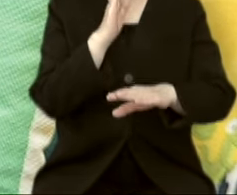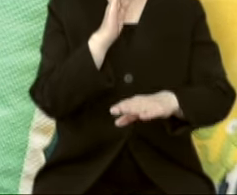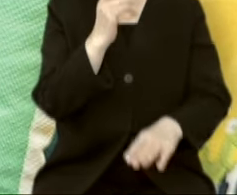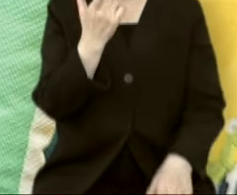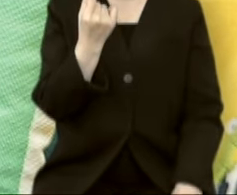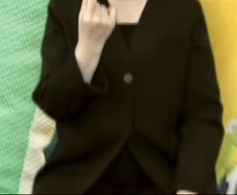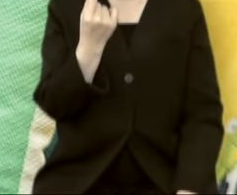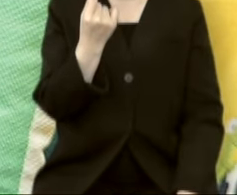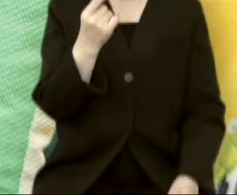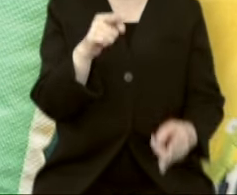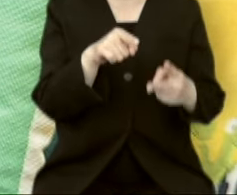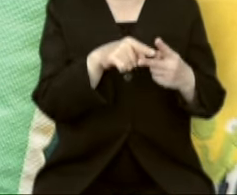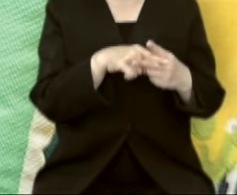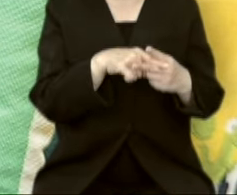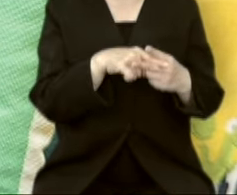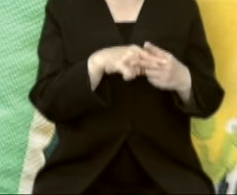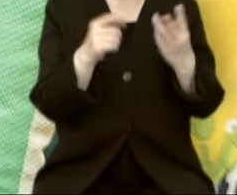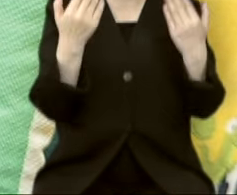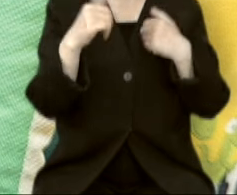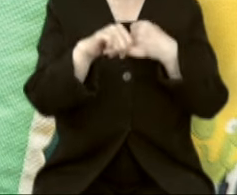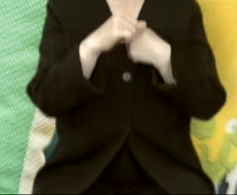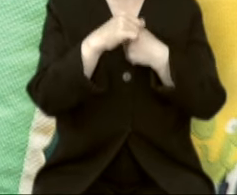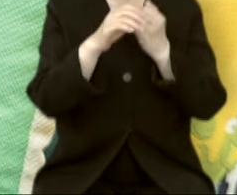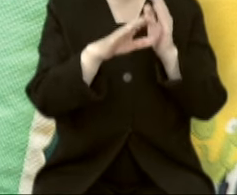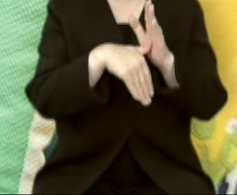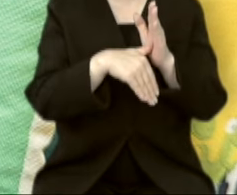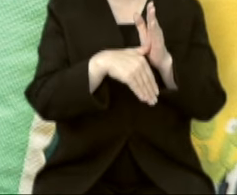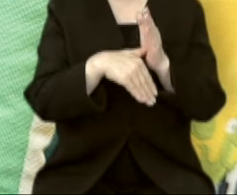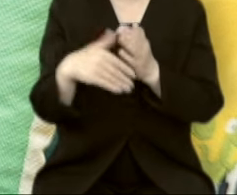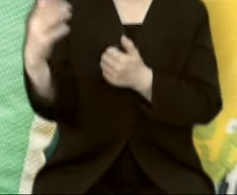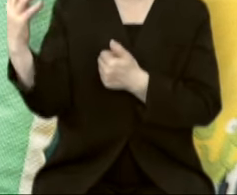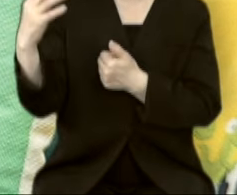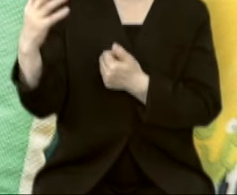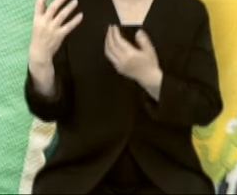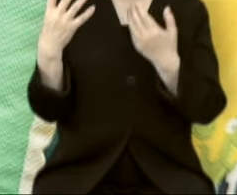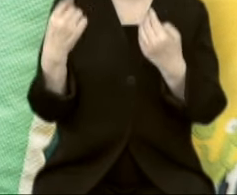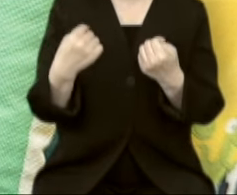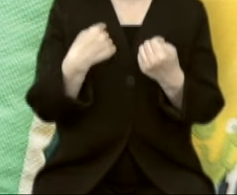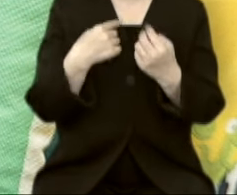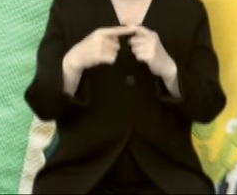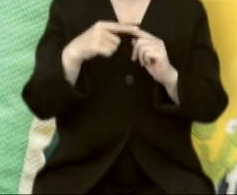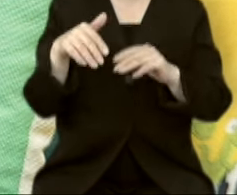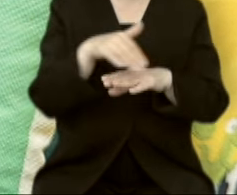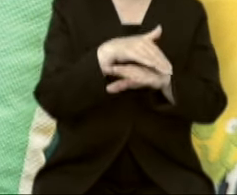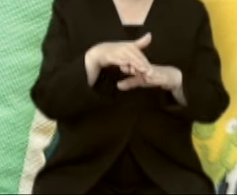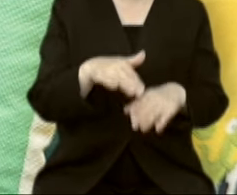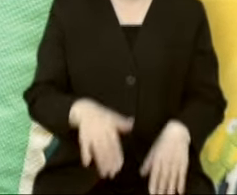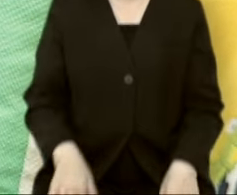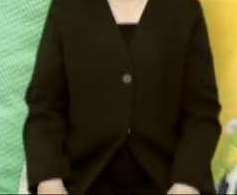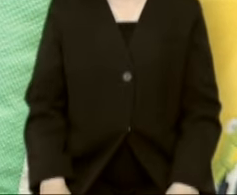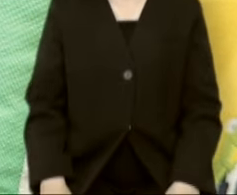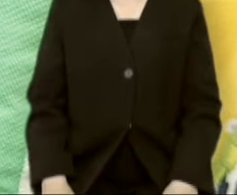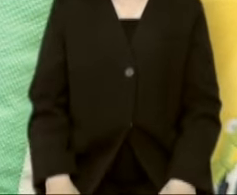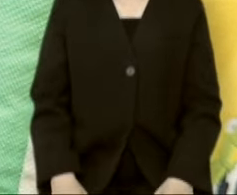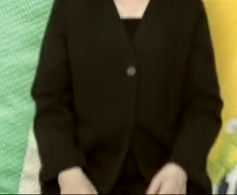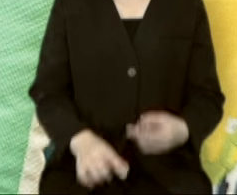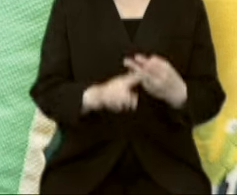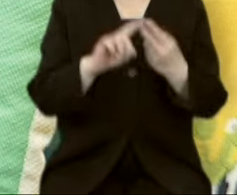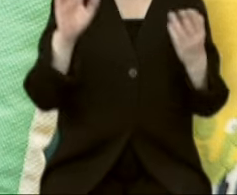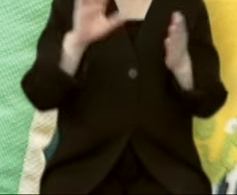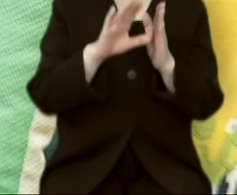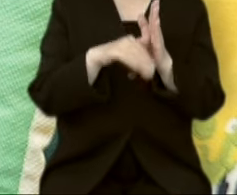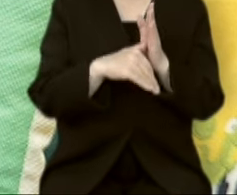네. 그러다가 한 초등학교 한 5학년 정도부터는 핍박을 많이 받으면서 교회를 다녔어요. 그러다 중학생이